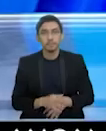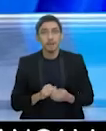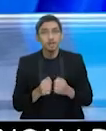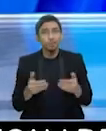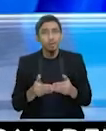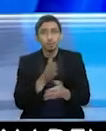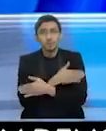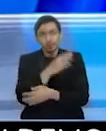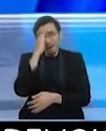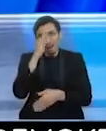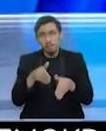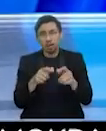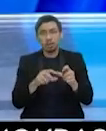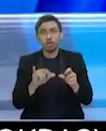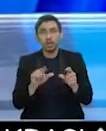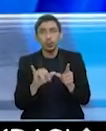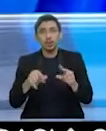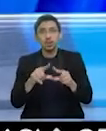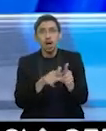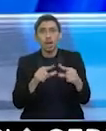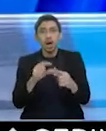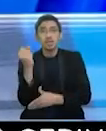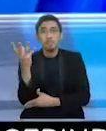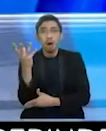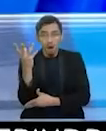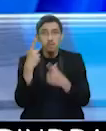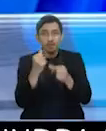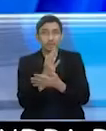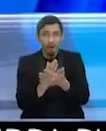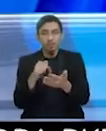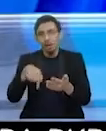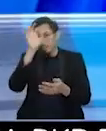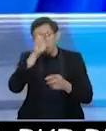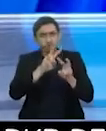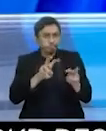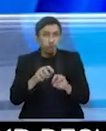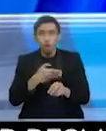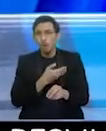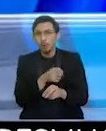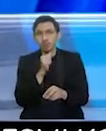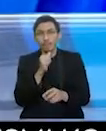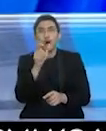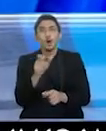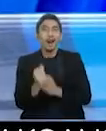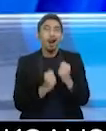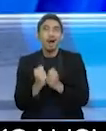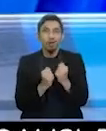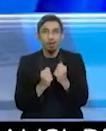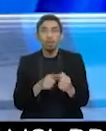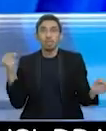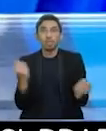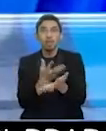Pemirsa, kasus penemuan jenazah pria di Jalan Sriwijaya, Semarang, Jawa Tengah terus diselidiki polisi. Korban adalah seorang pelari